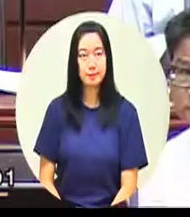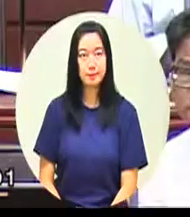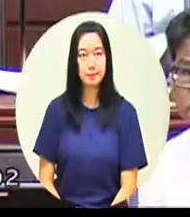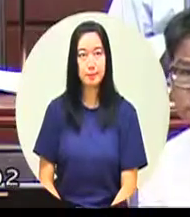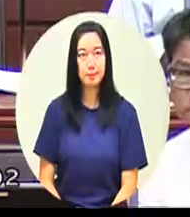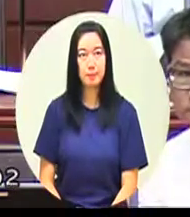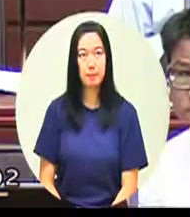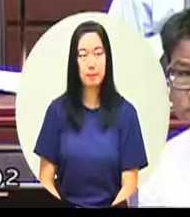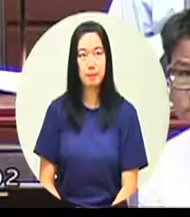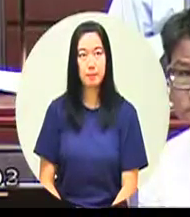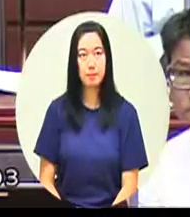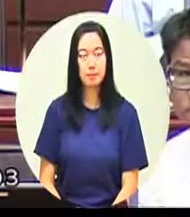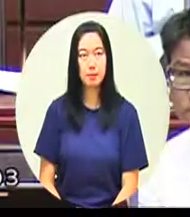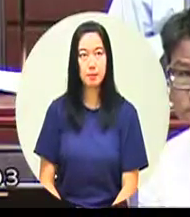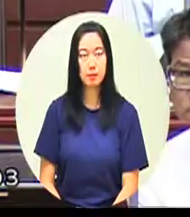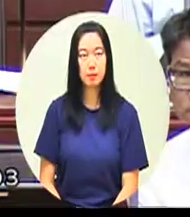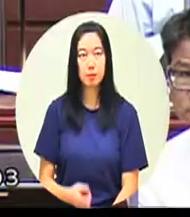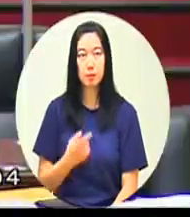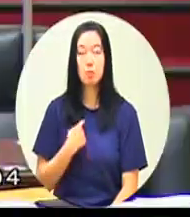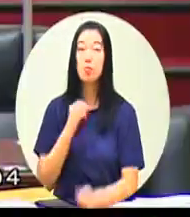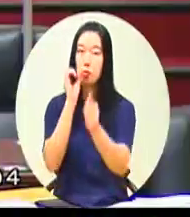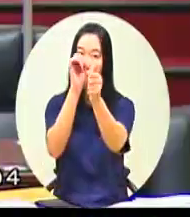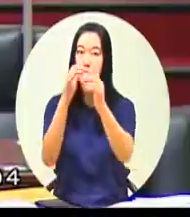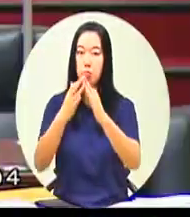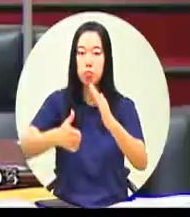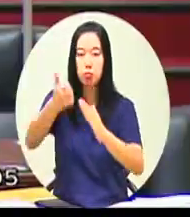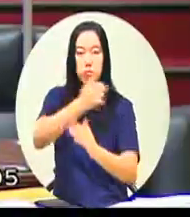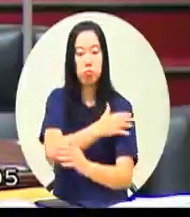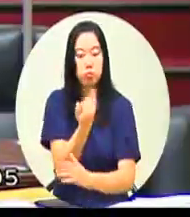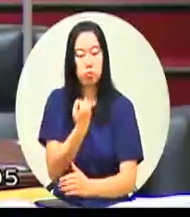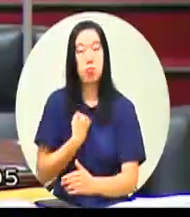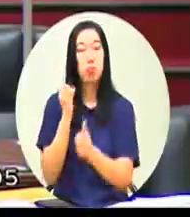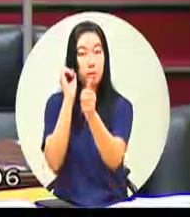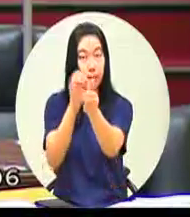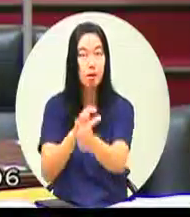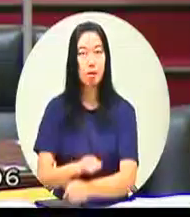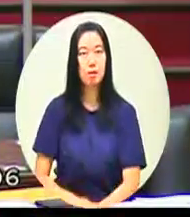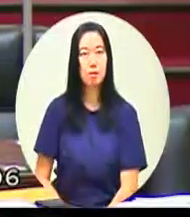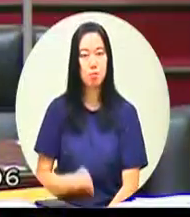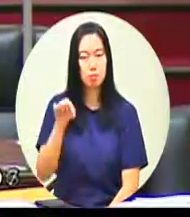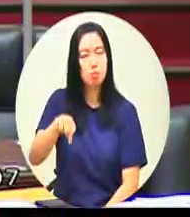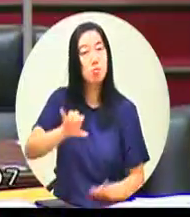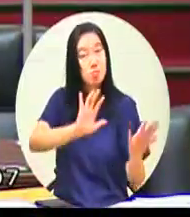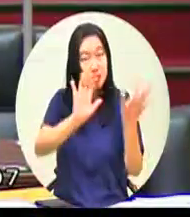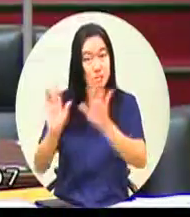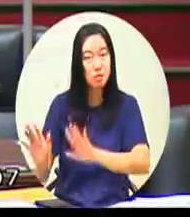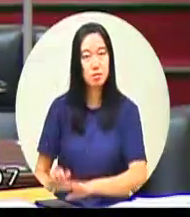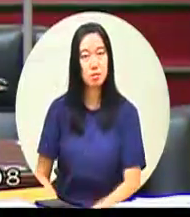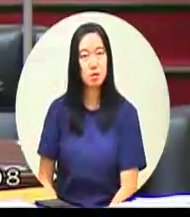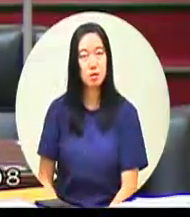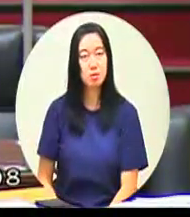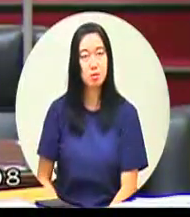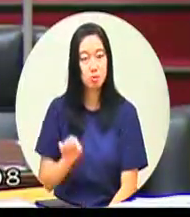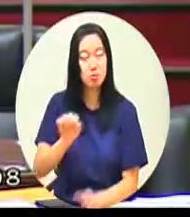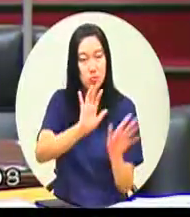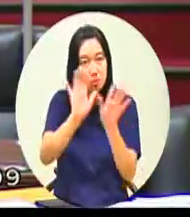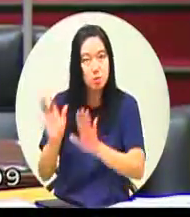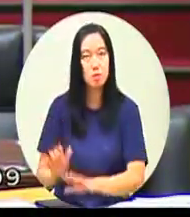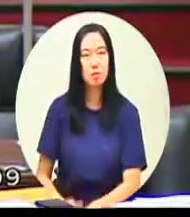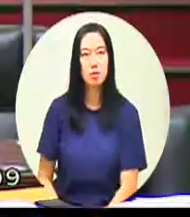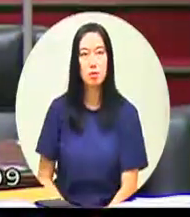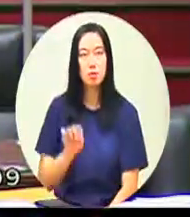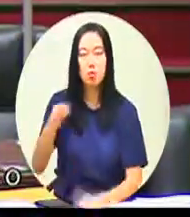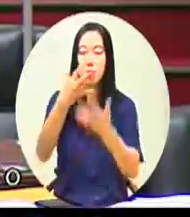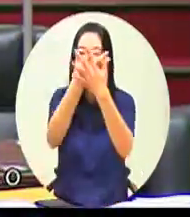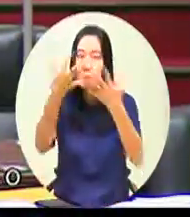同一产期的， 我有跟市长做一个报告，这样的一个情况，这些网子